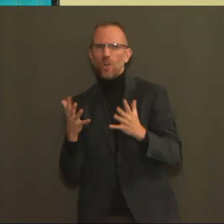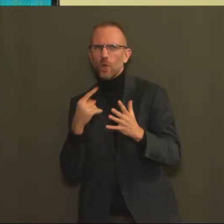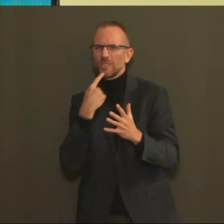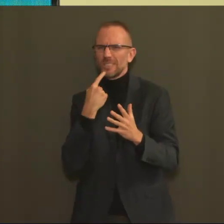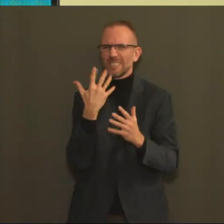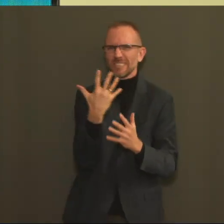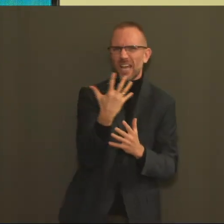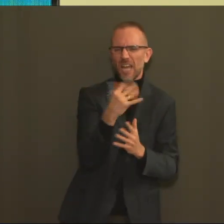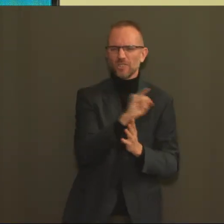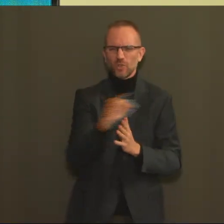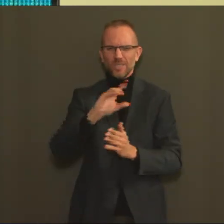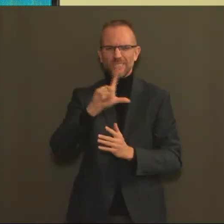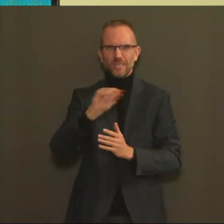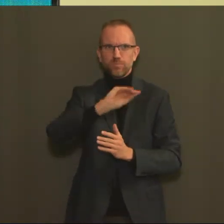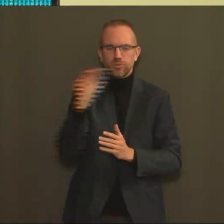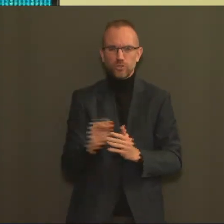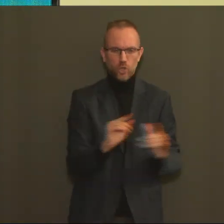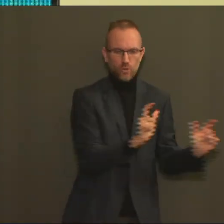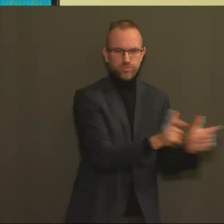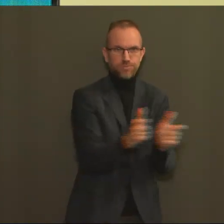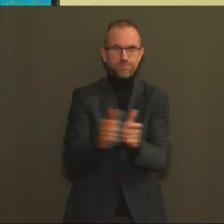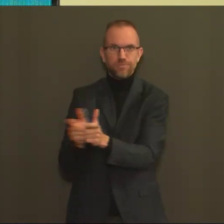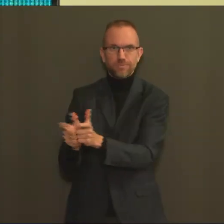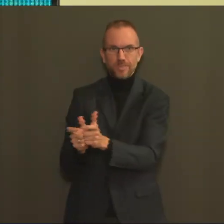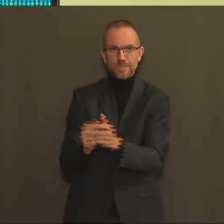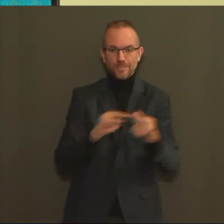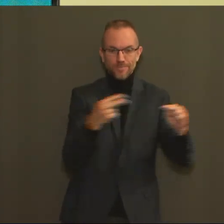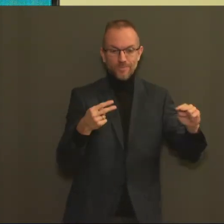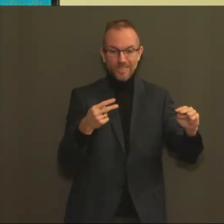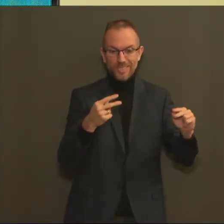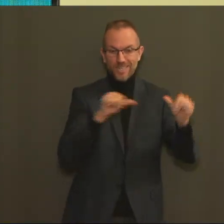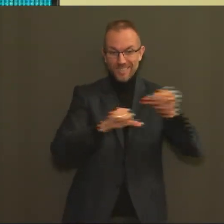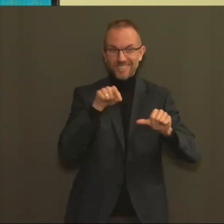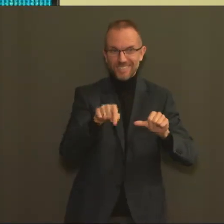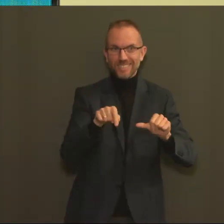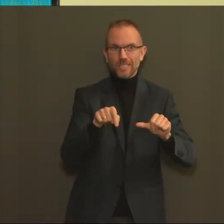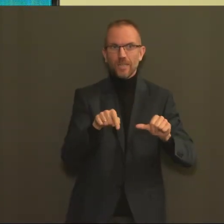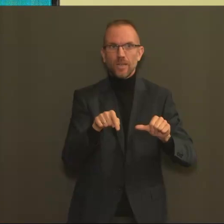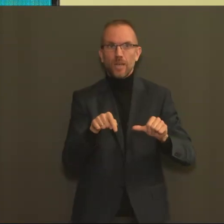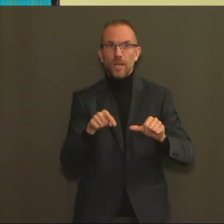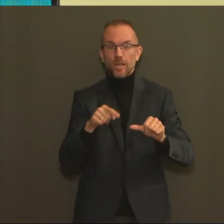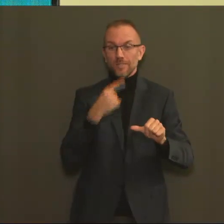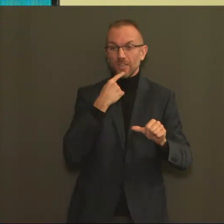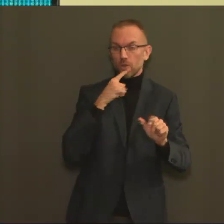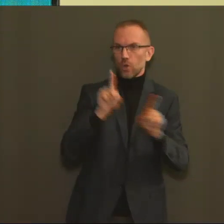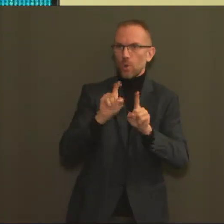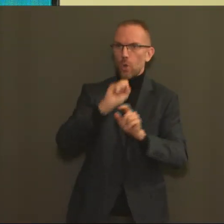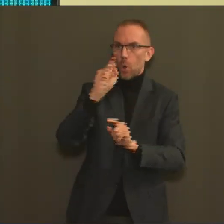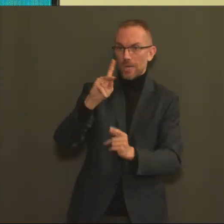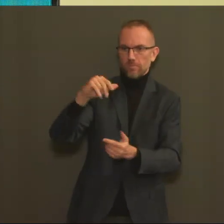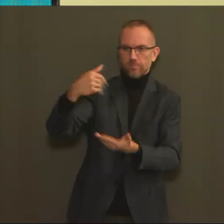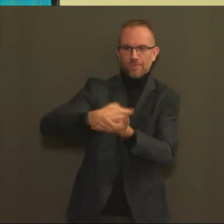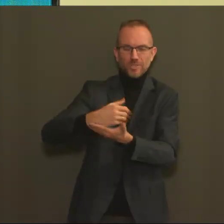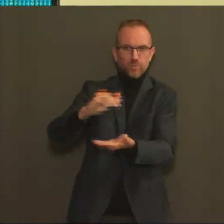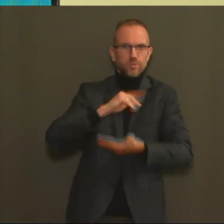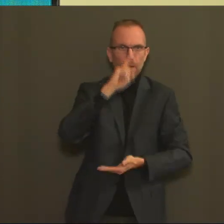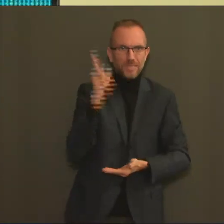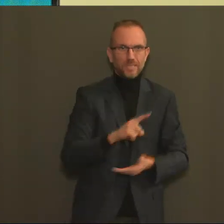en ethiek in de ook sappige mij effect iemand decoratie danny edo die publiek die dan ervaring mee of kan is als de dood voor